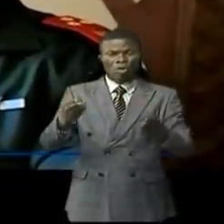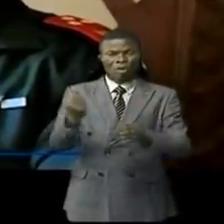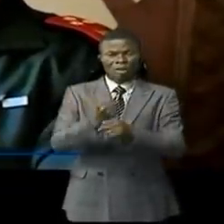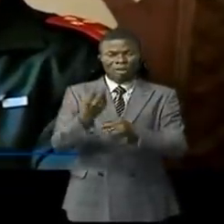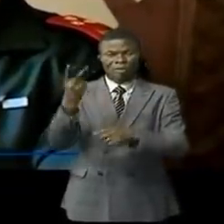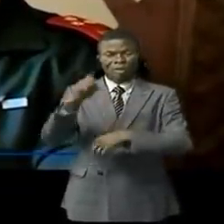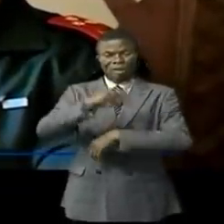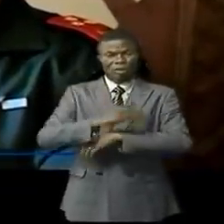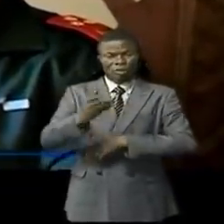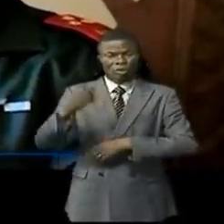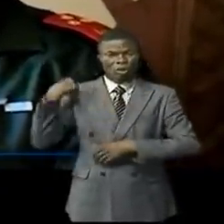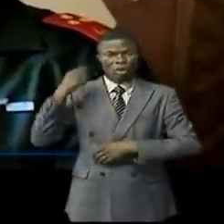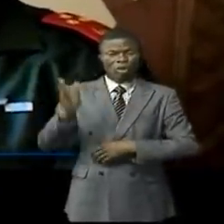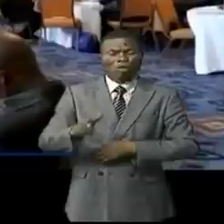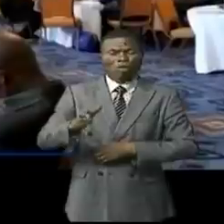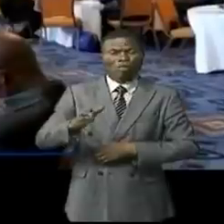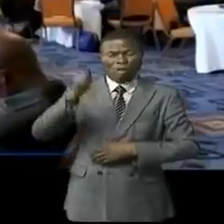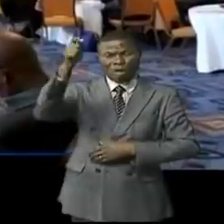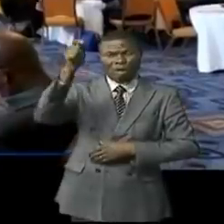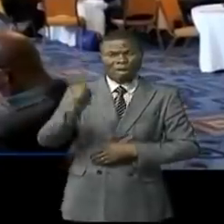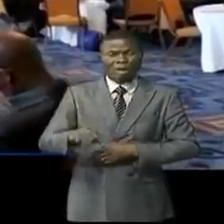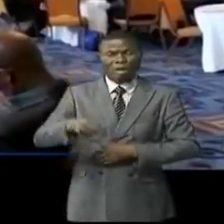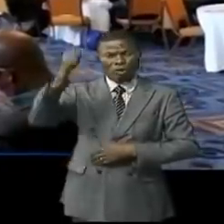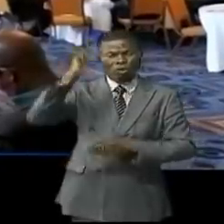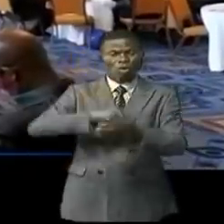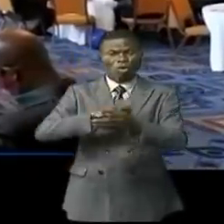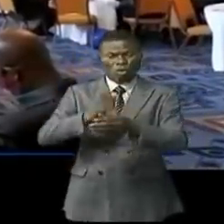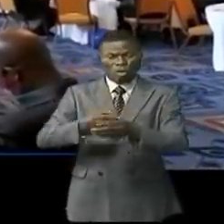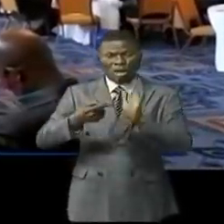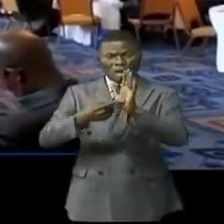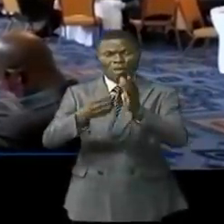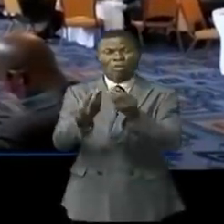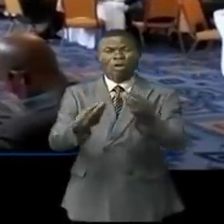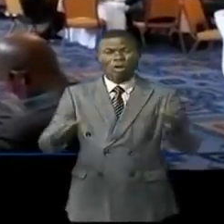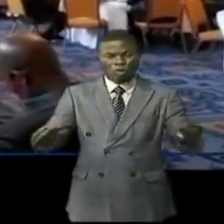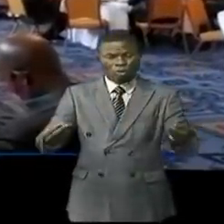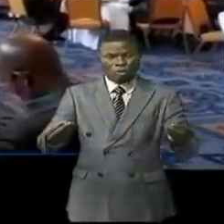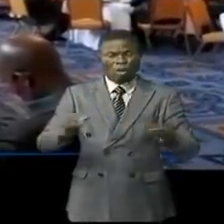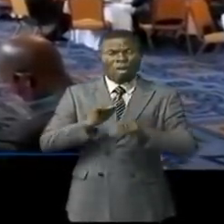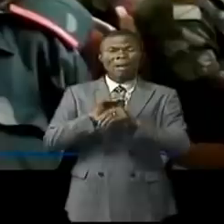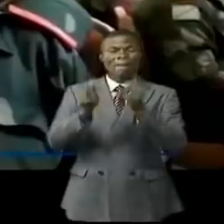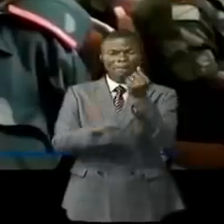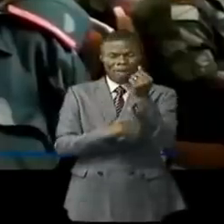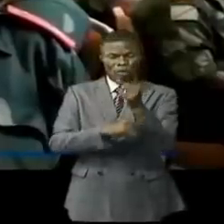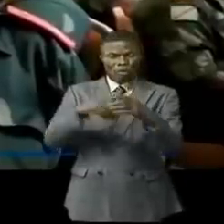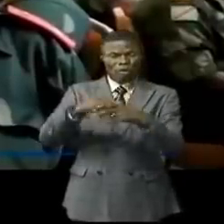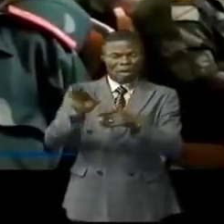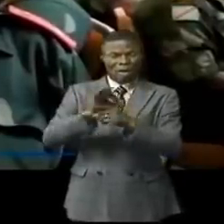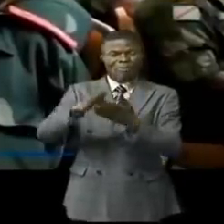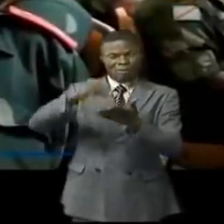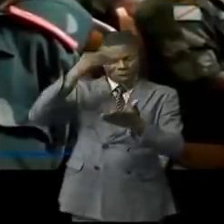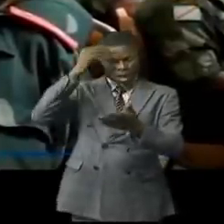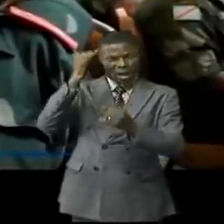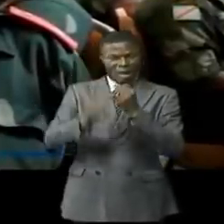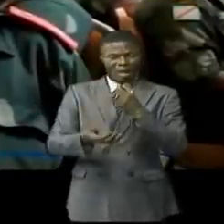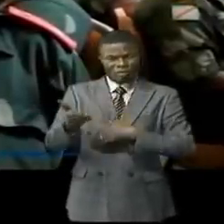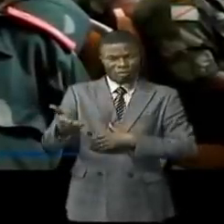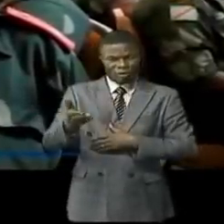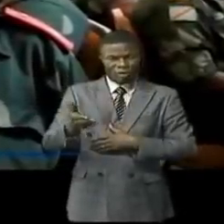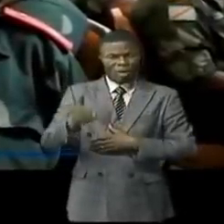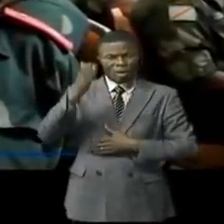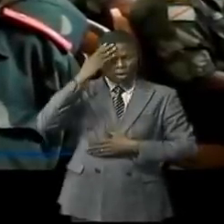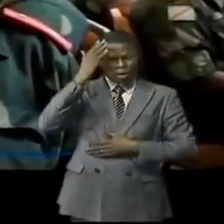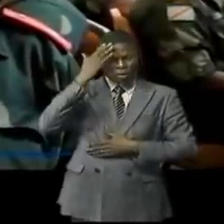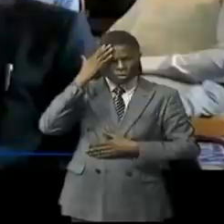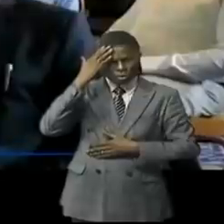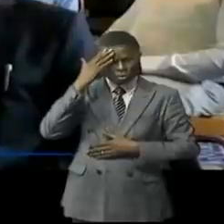le gouverneur militaire du Nord-Kivu a dévoilé les résultats auxquels les participants devront aboutir. C'est entre autres la prise de connaissance